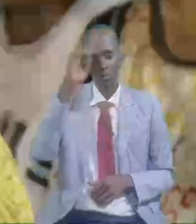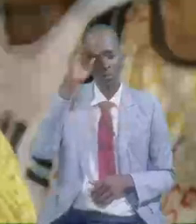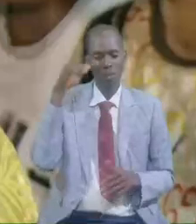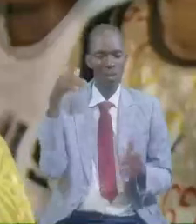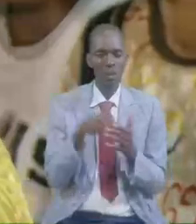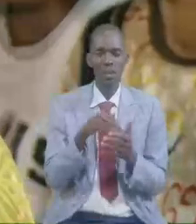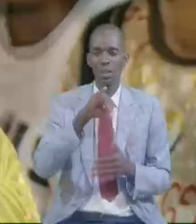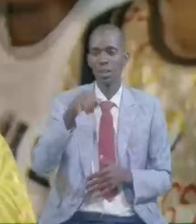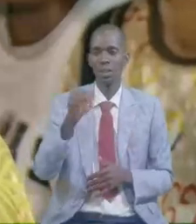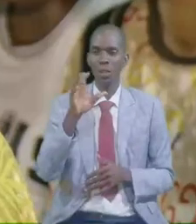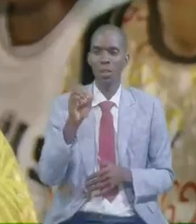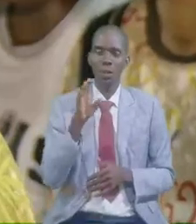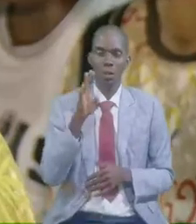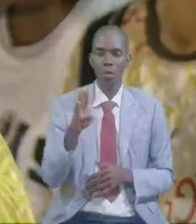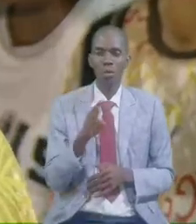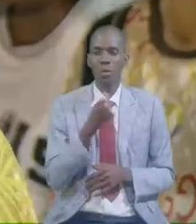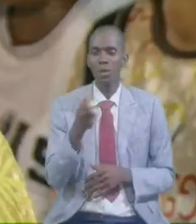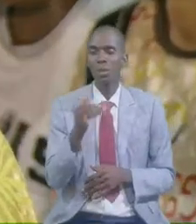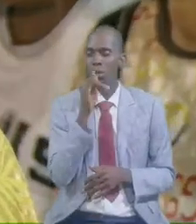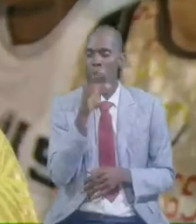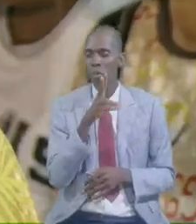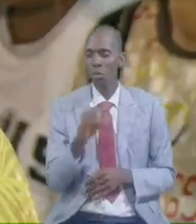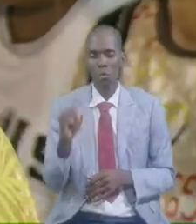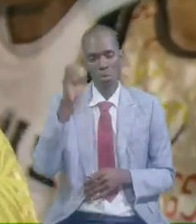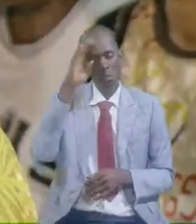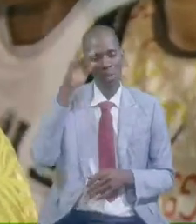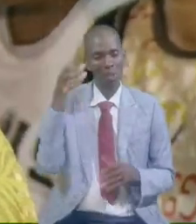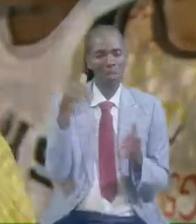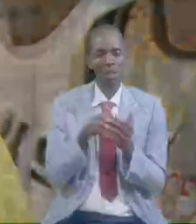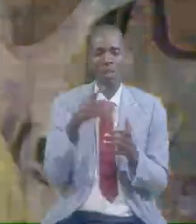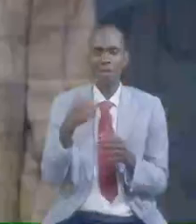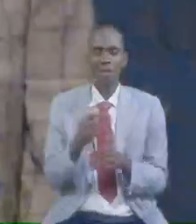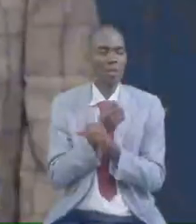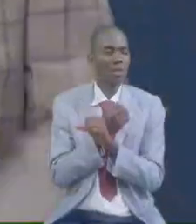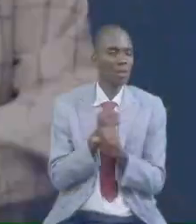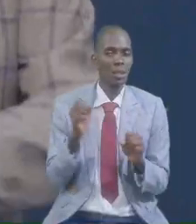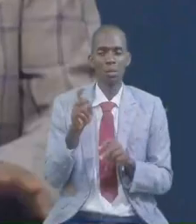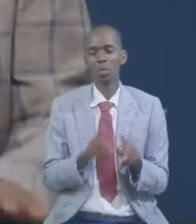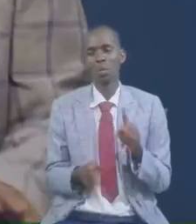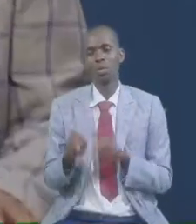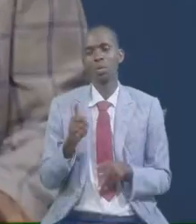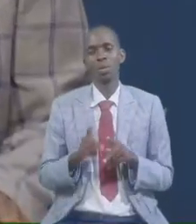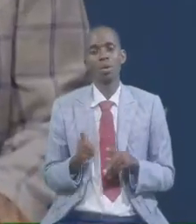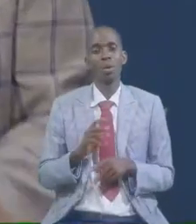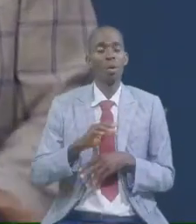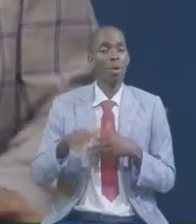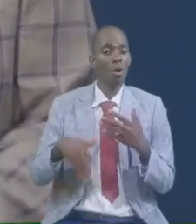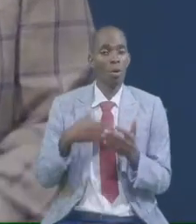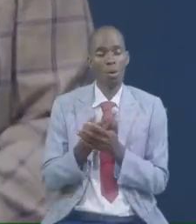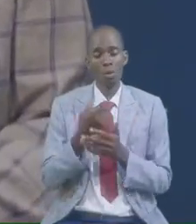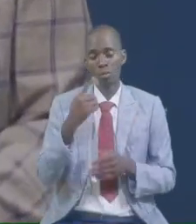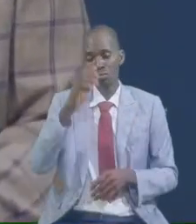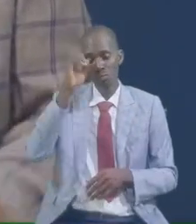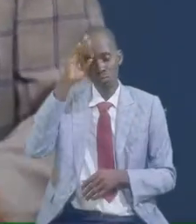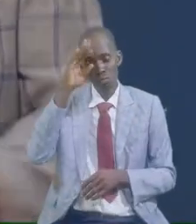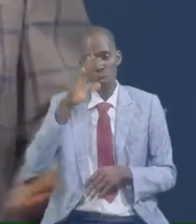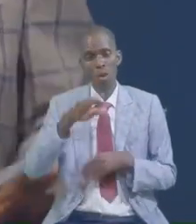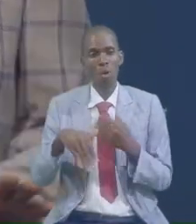Jacob. Il n'y a pas d'enchantement contre le juste, contre le justifié. Tout